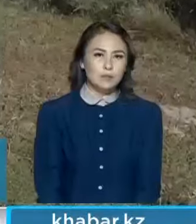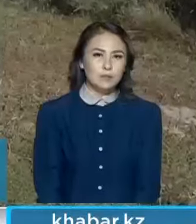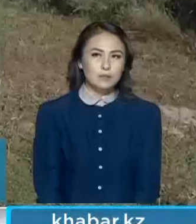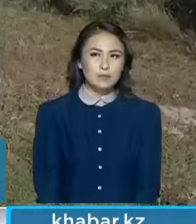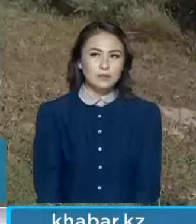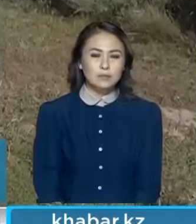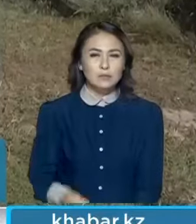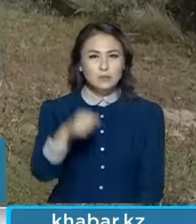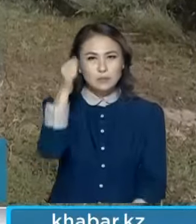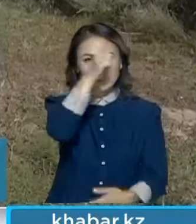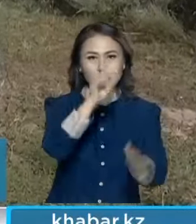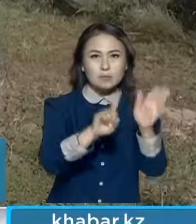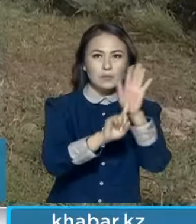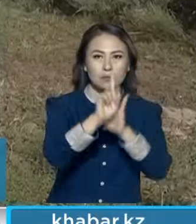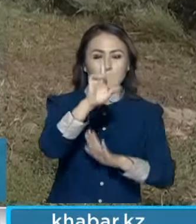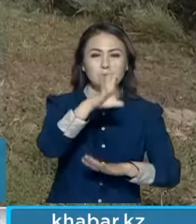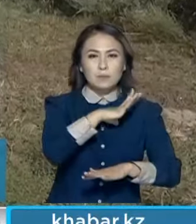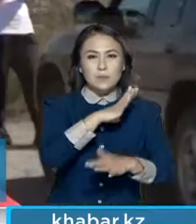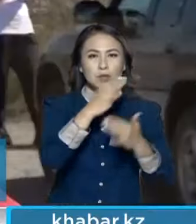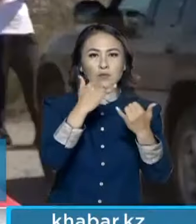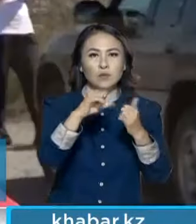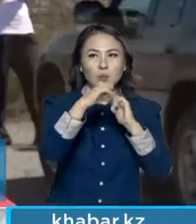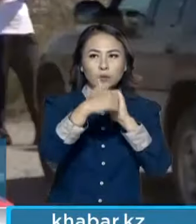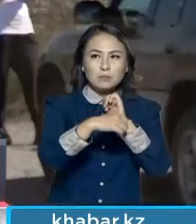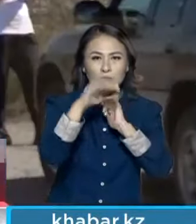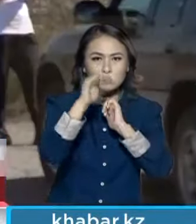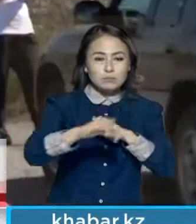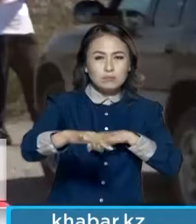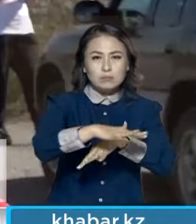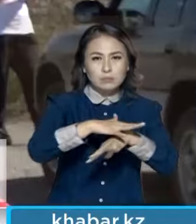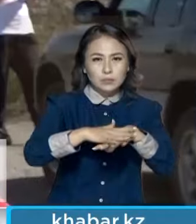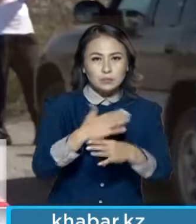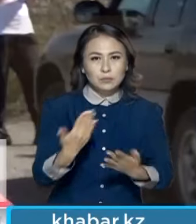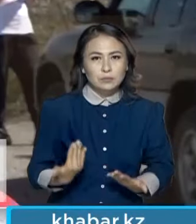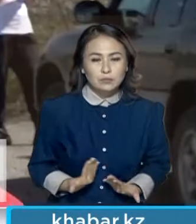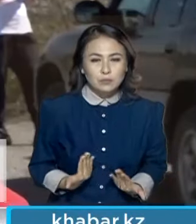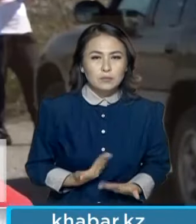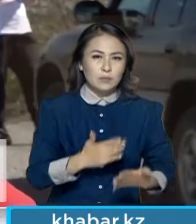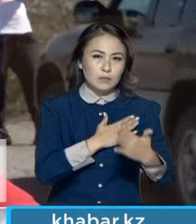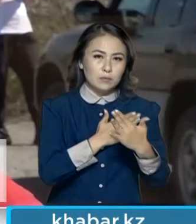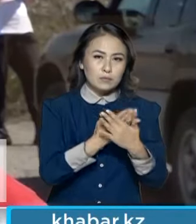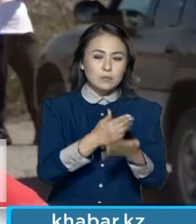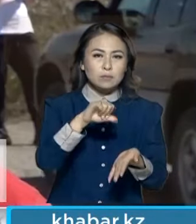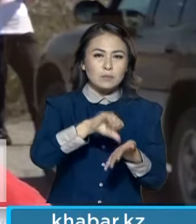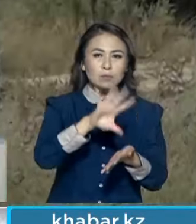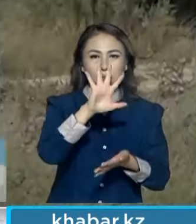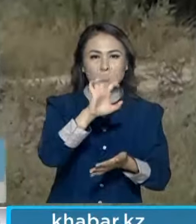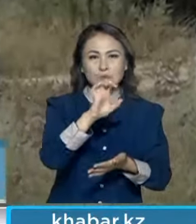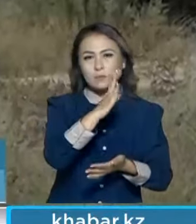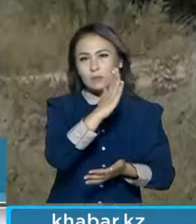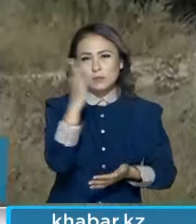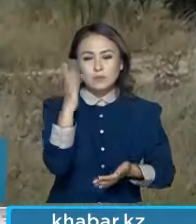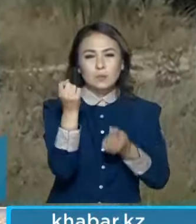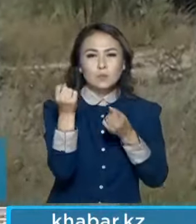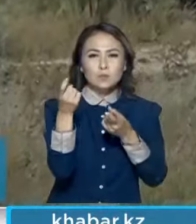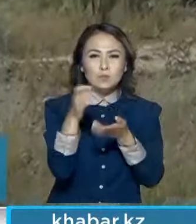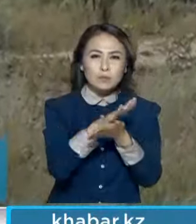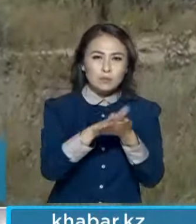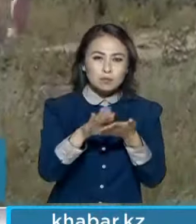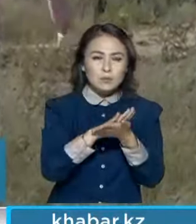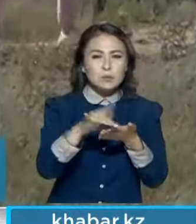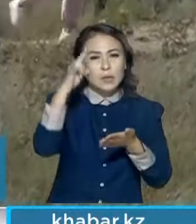Жыл басынан бері барлық 16 сенбілік өтілді. Жалпы 16 мыңнан астам халық тұрғындары белсенді атсалысып, 530-тан астам тонна қоқыс шығарылды. Жалпы